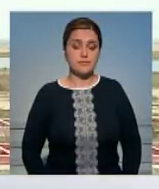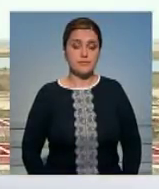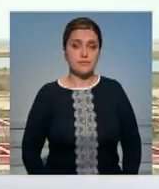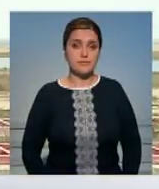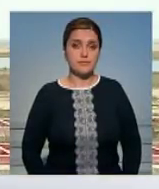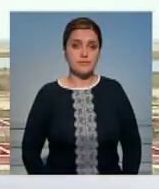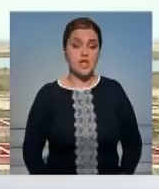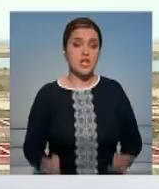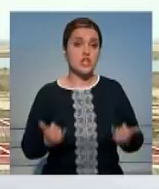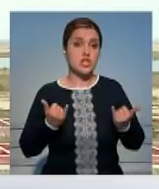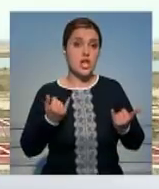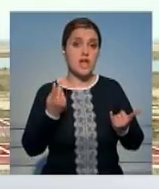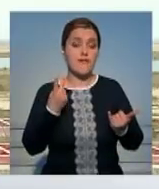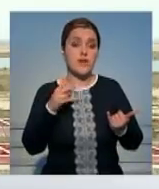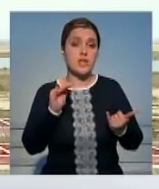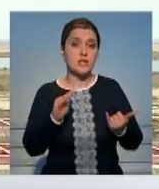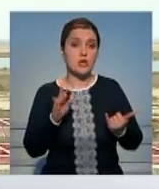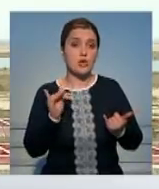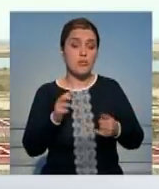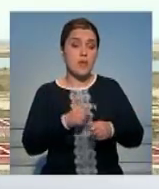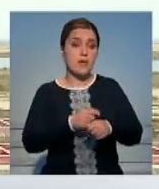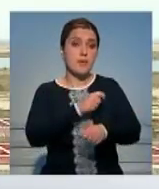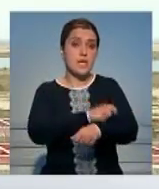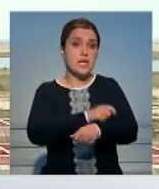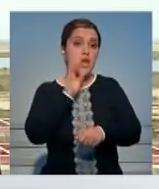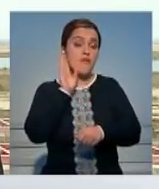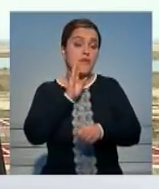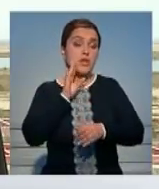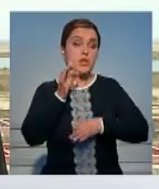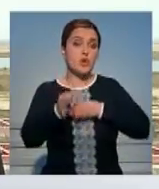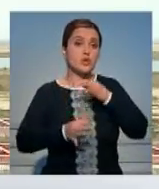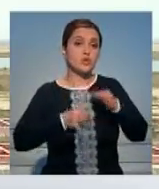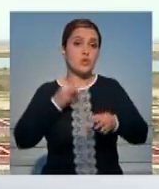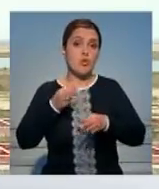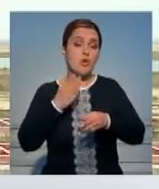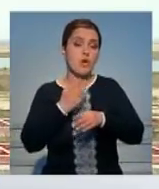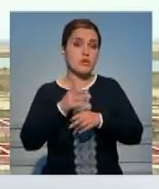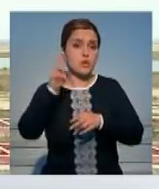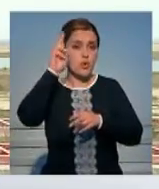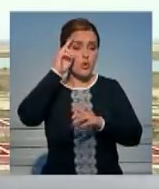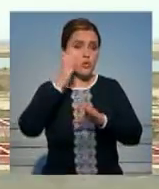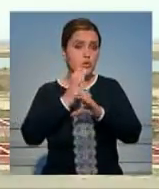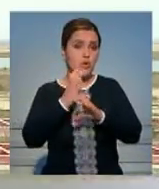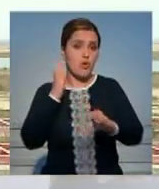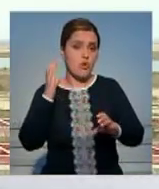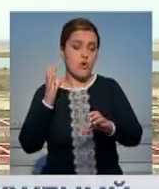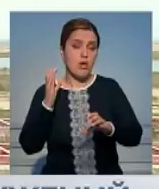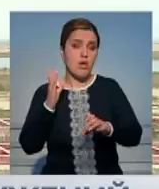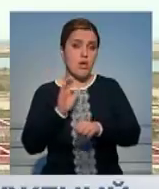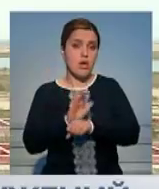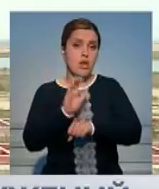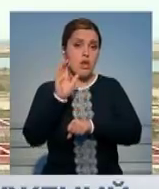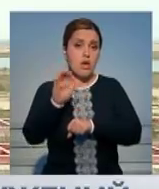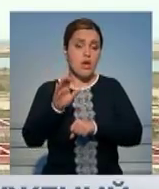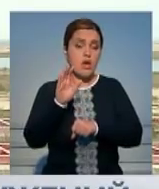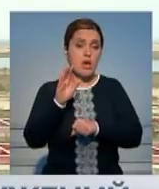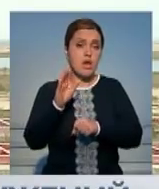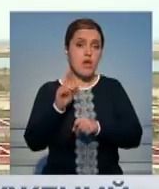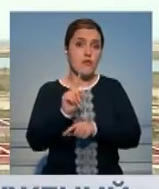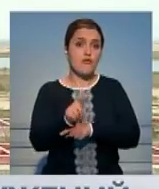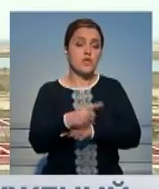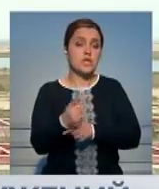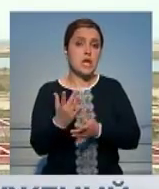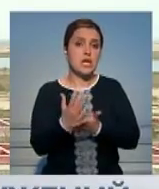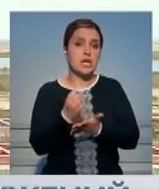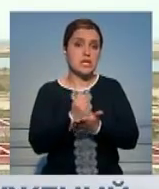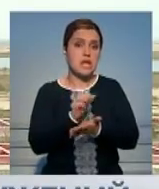Сейчас 20 тысяч кубометров воды в сутки сбрасывается с канализационных сооружений хвостохранилища Кошкар-Ата в неочищенном